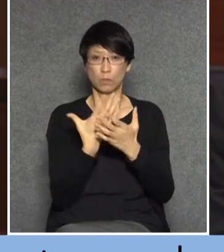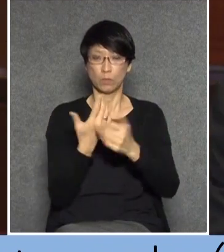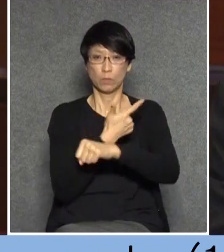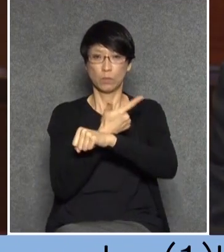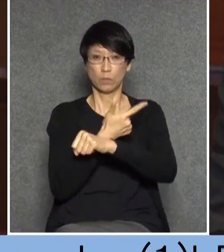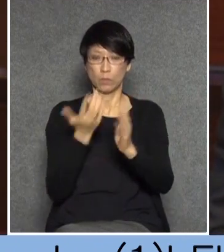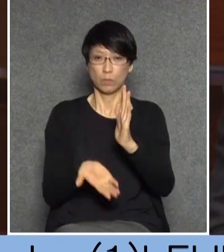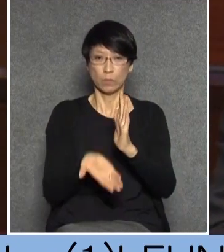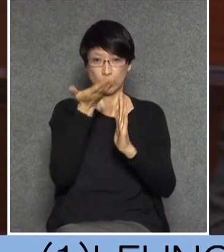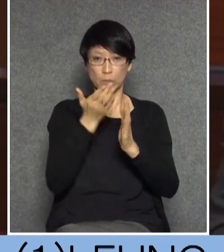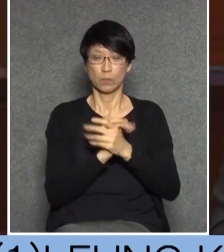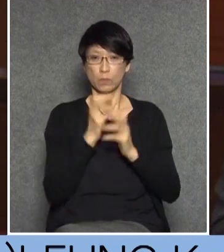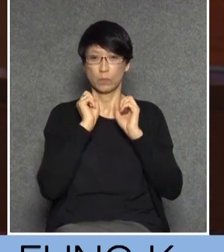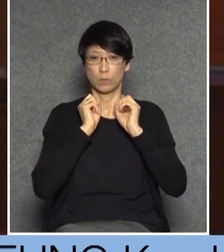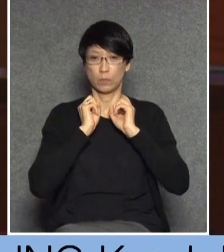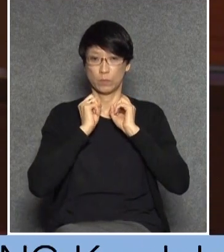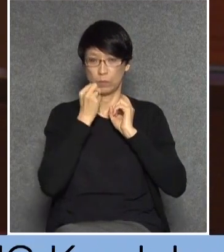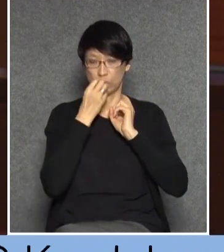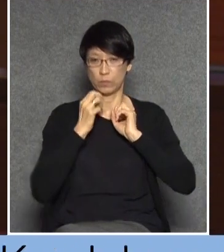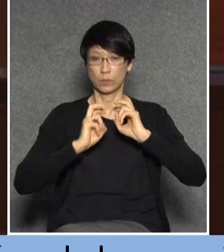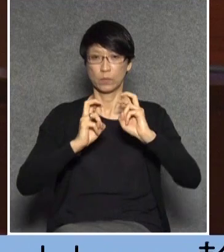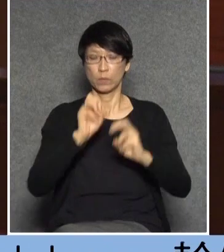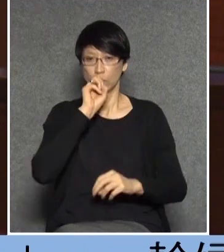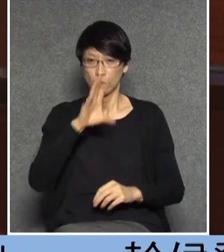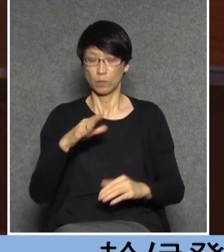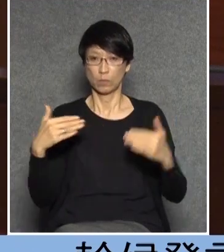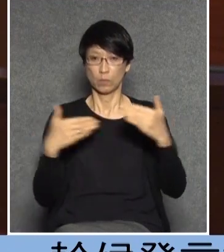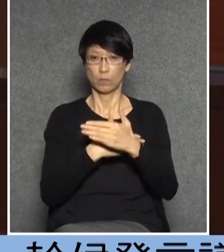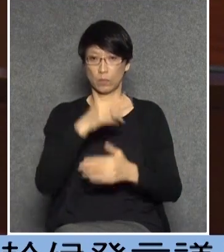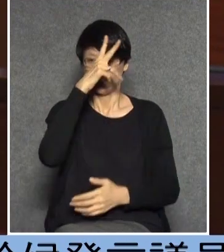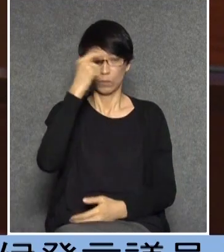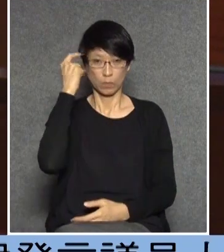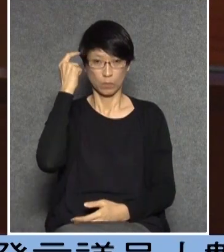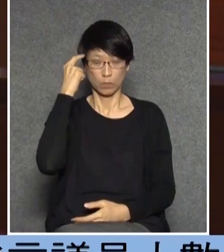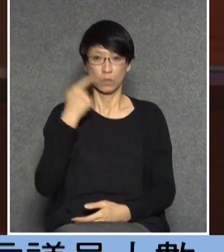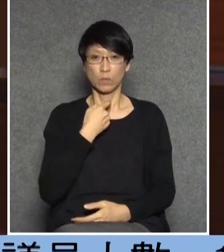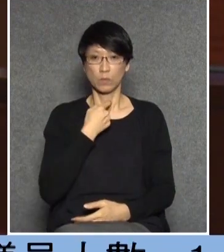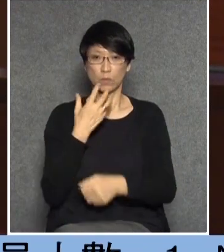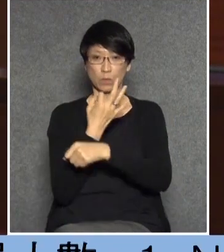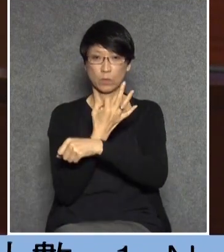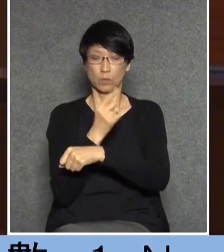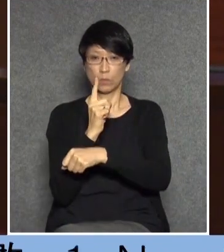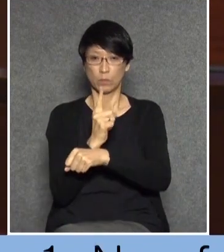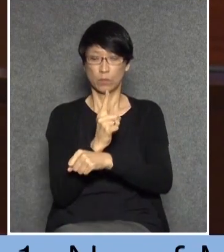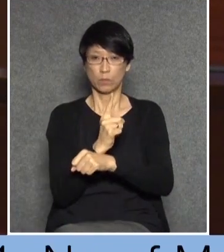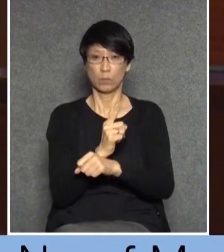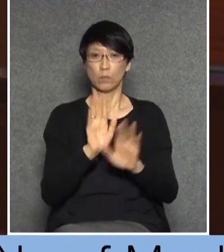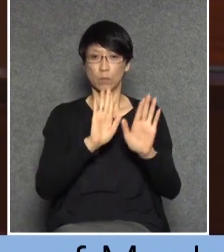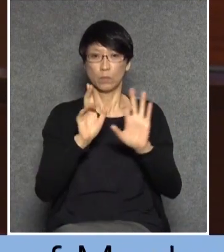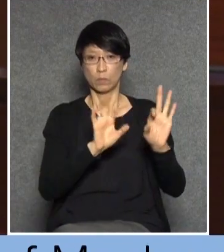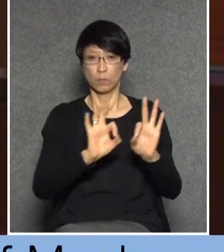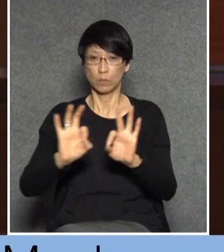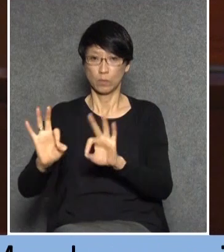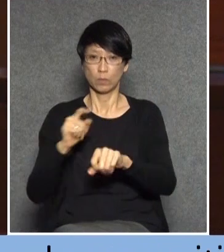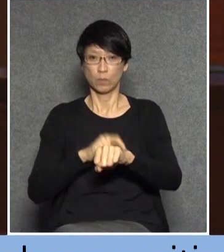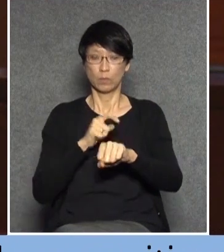以上嘅話咧，港鐵就必須要通知運輸處，咁咧就31分鐘以上嘅服務延誤就按延誤時間